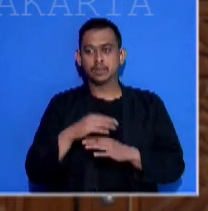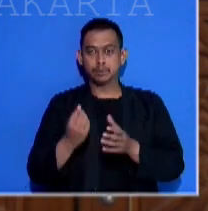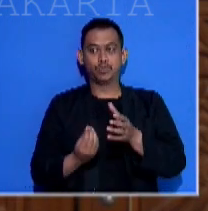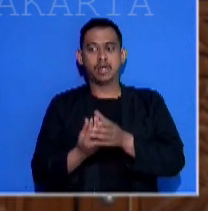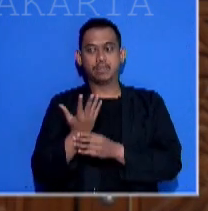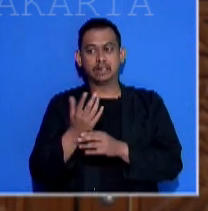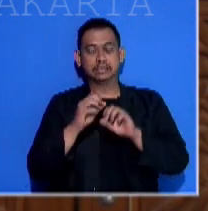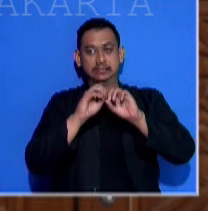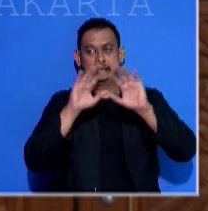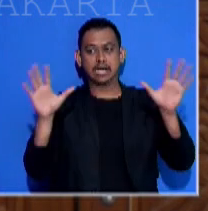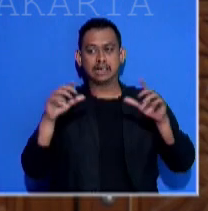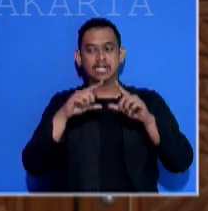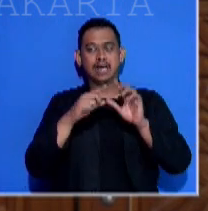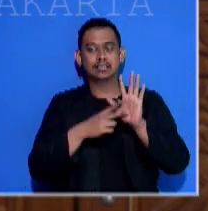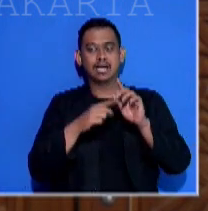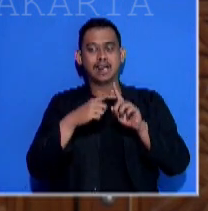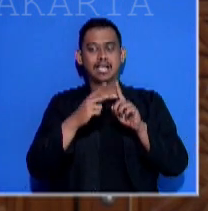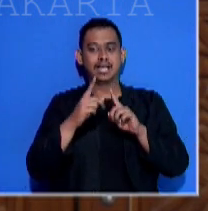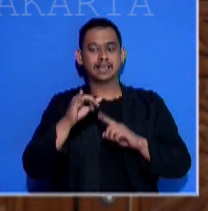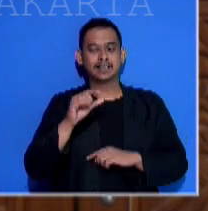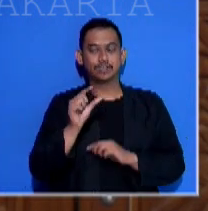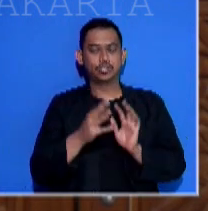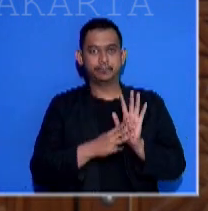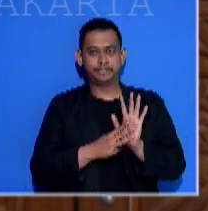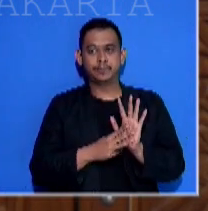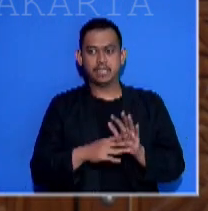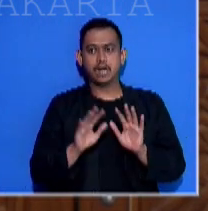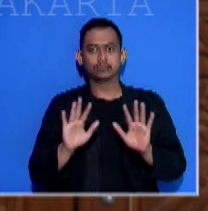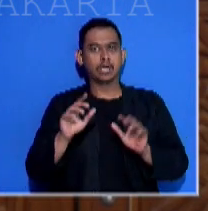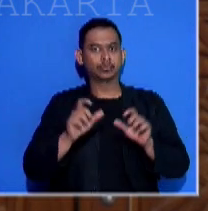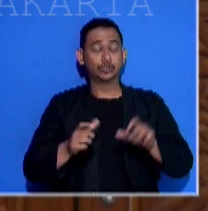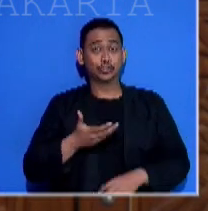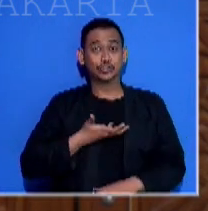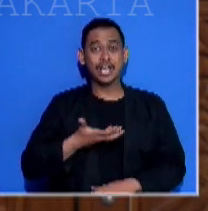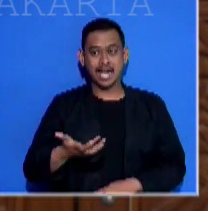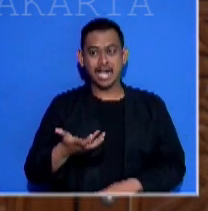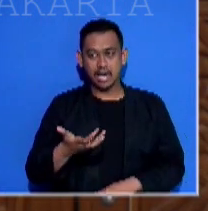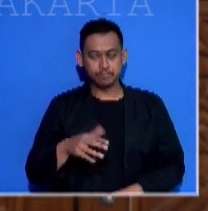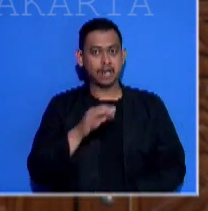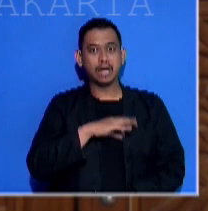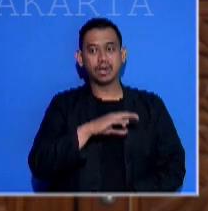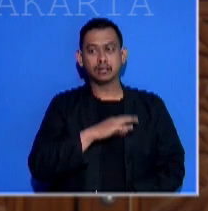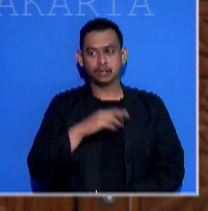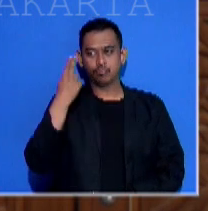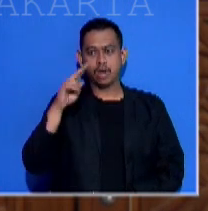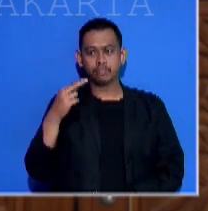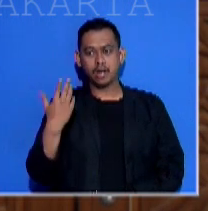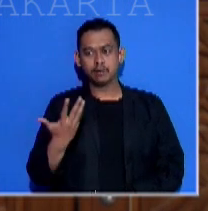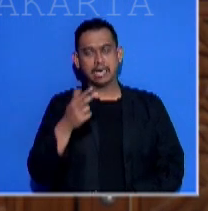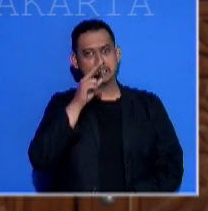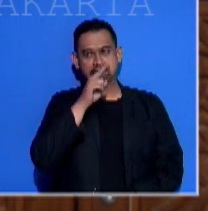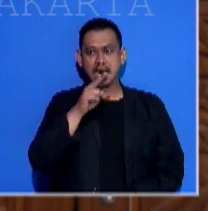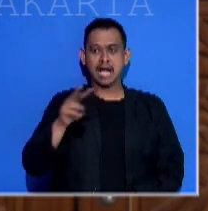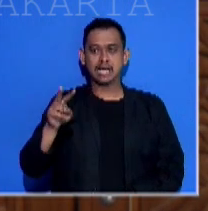hias antorium engko sepriki tasih kathah sutrestanipun. Taneman menika dipun mupangataken kangge ngrenggo pekawisan saengga